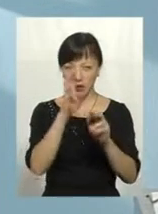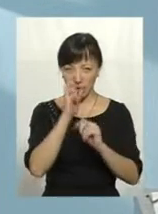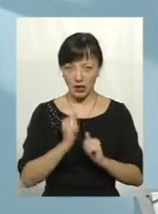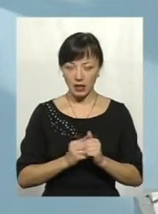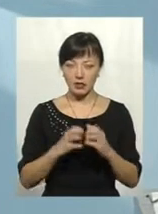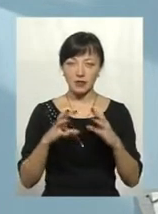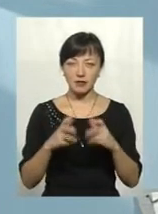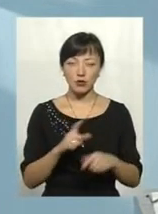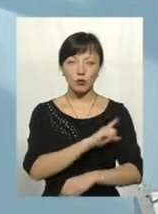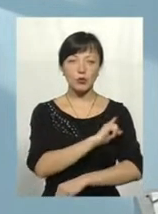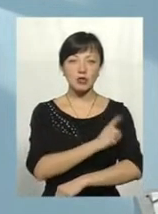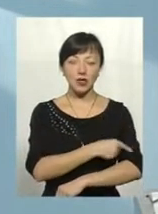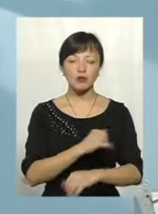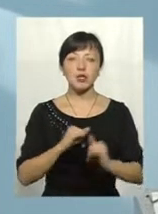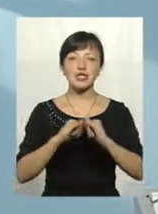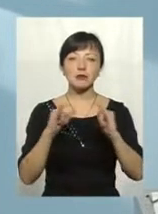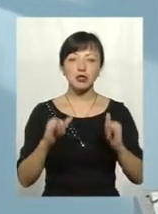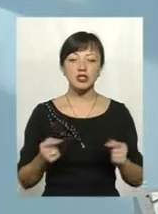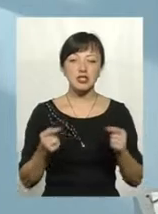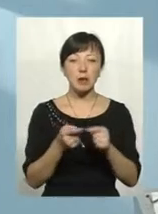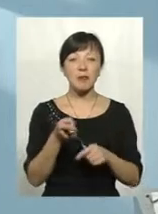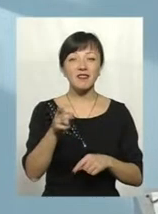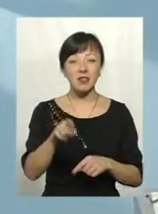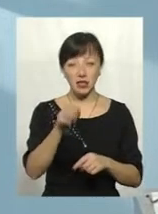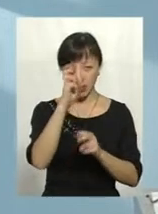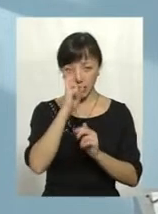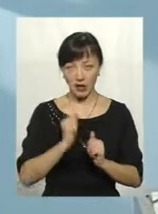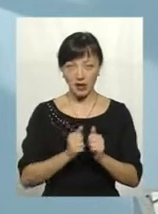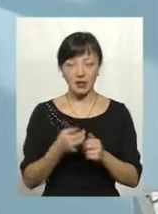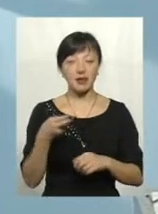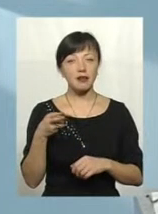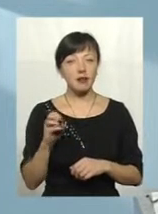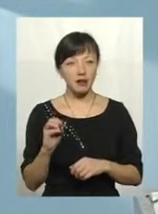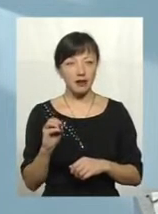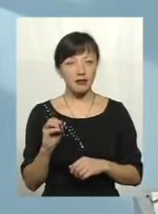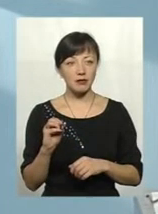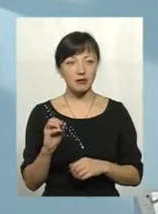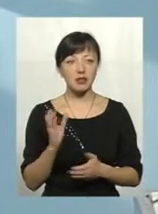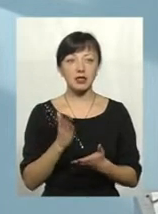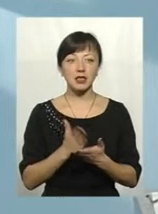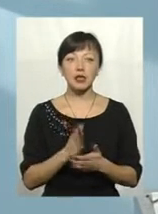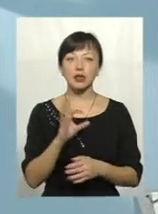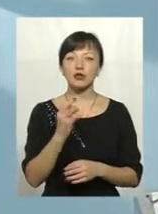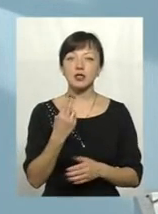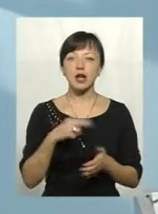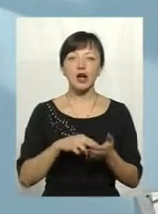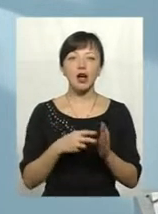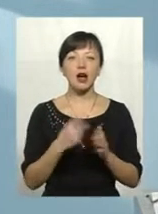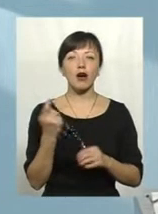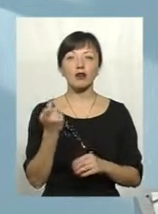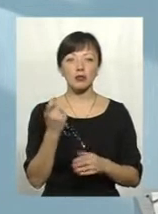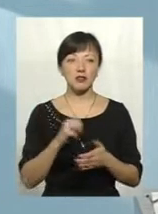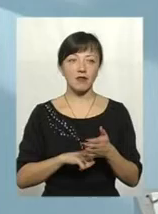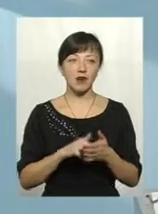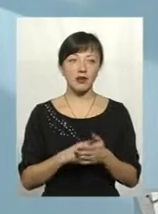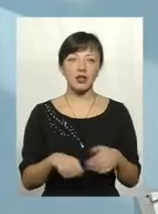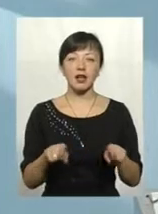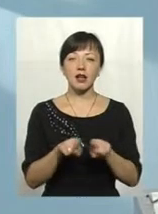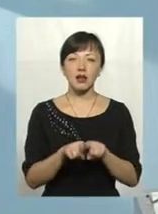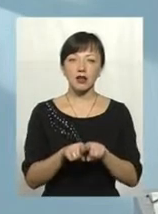він посилюється і збільшується саме в тих країнах, де є соціально-економічні фактори. Такі